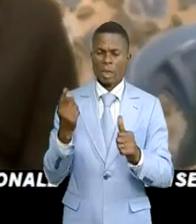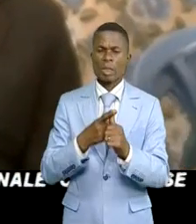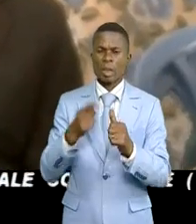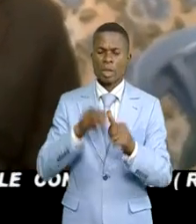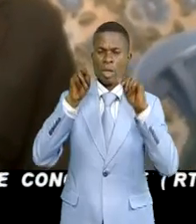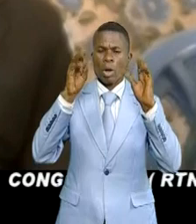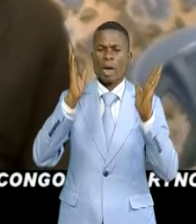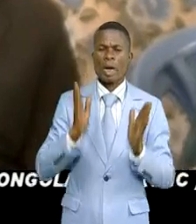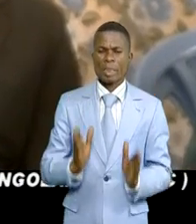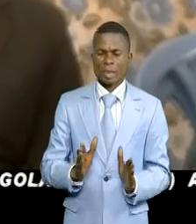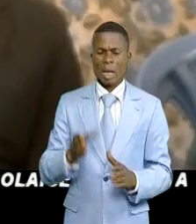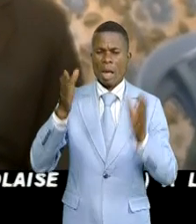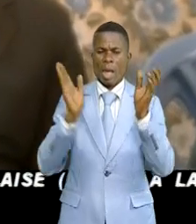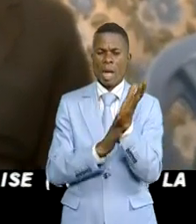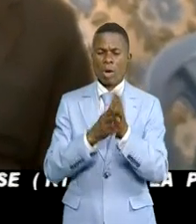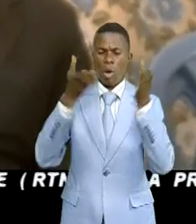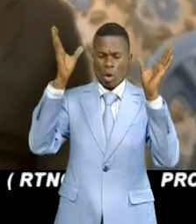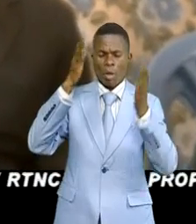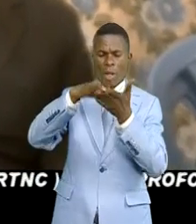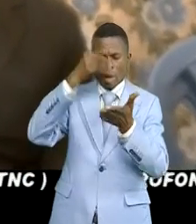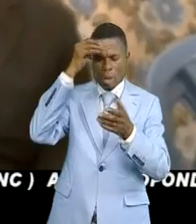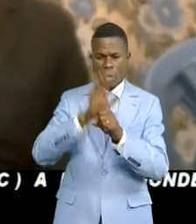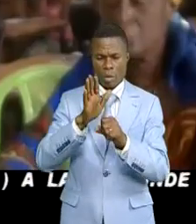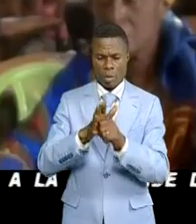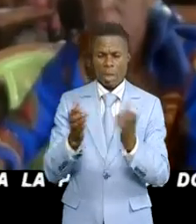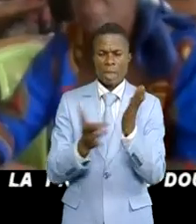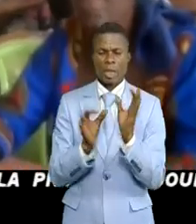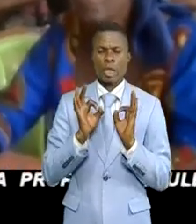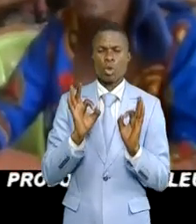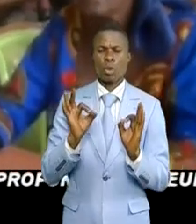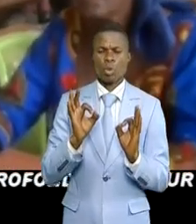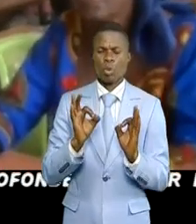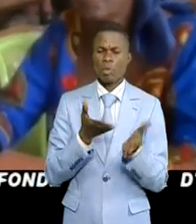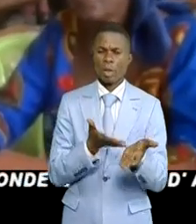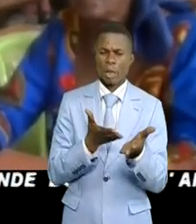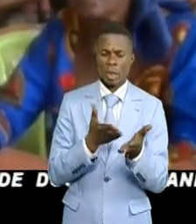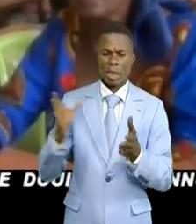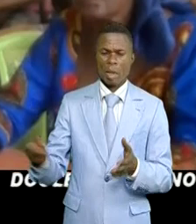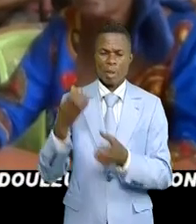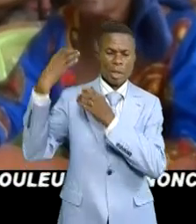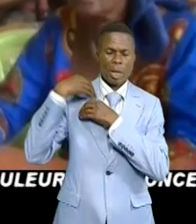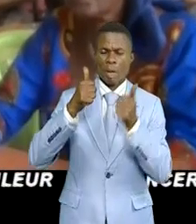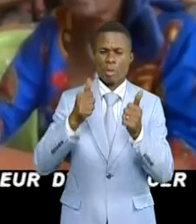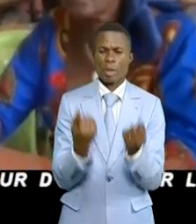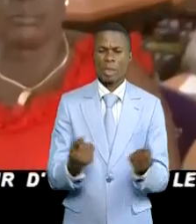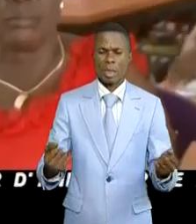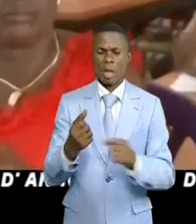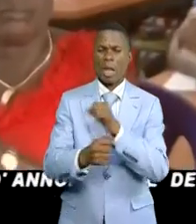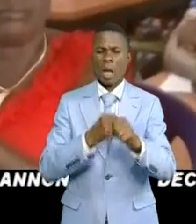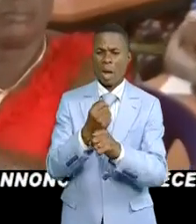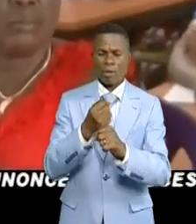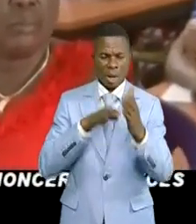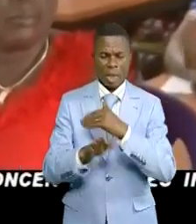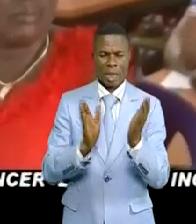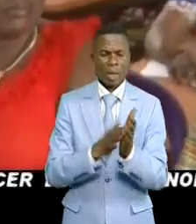aux enseignants de maternelle de s'imprégner davantage sur cette nouvelle donne qui facilite une bonne prise en charge des enfants avant l'âge de la